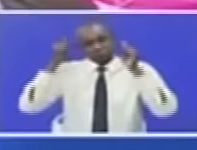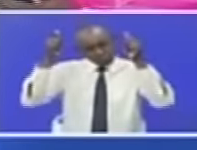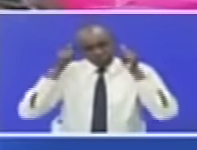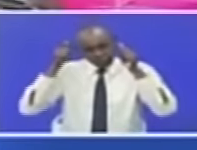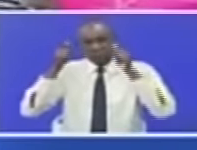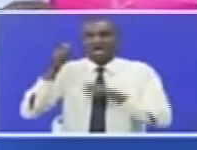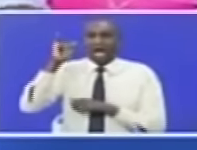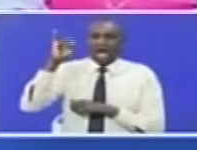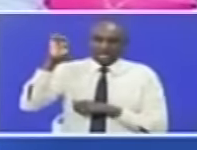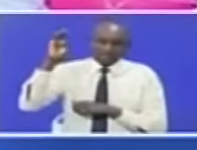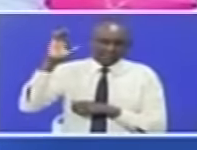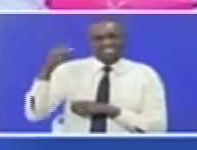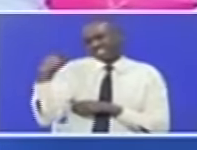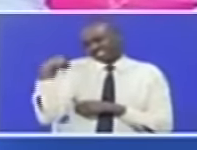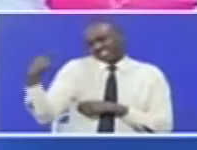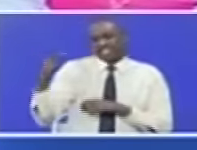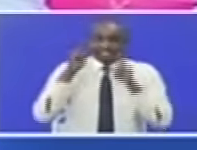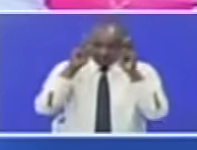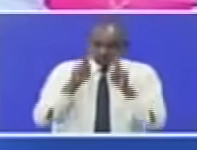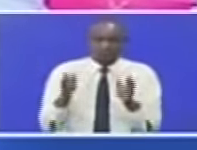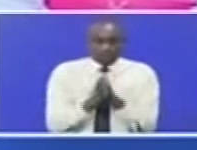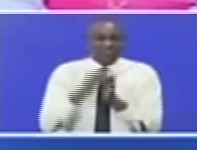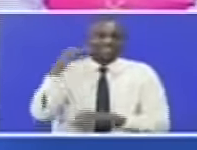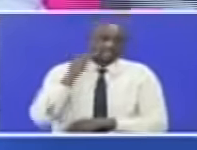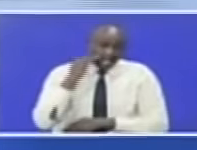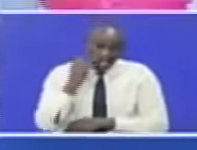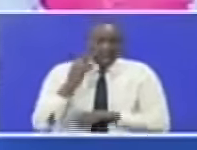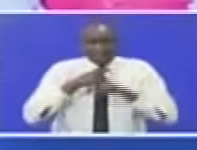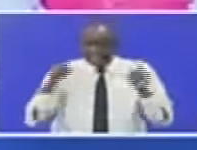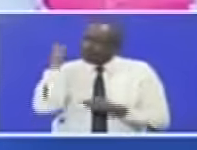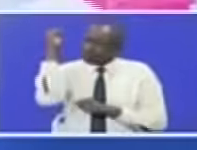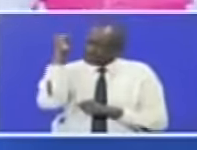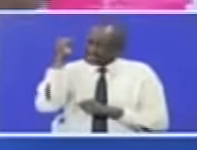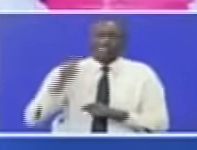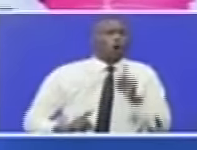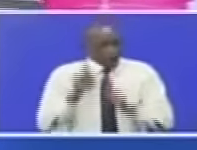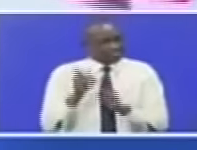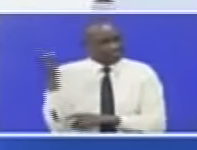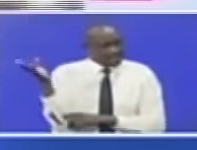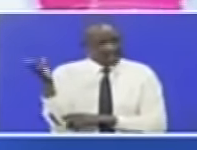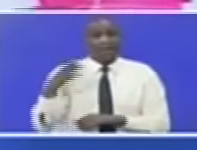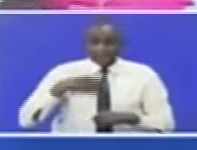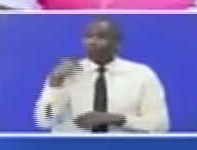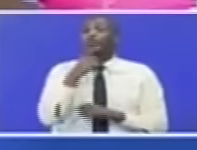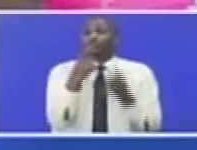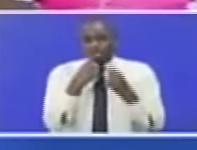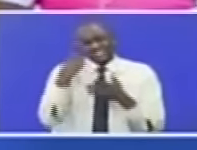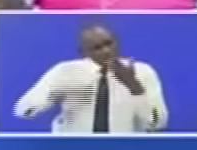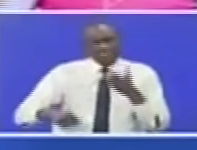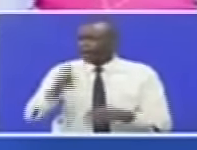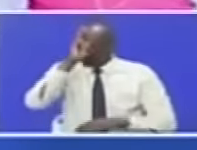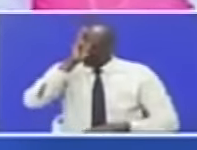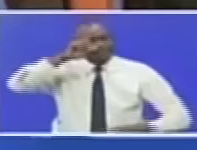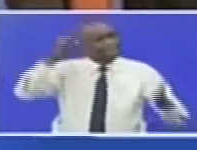ibc hivi punde hapa kisumu na siaya lakini siasa zilek Kuna huku kila aliyye zung akila vikal